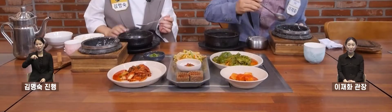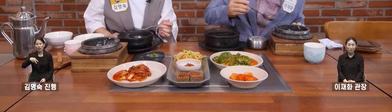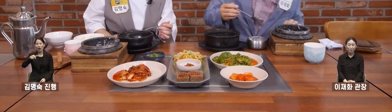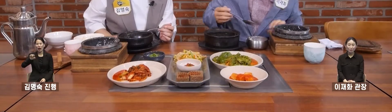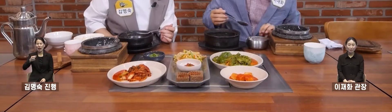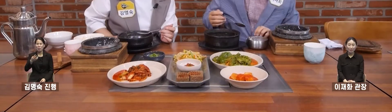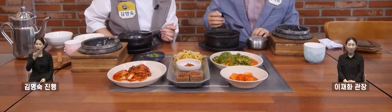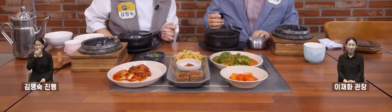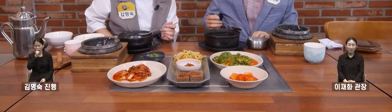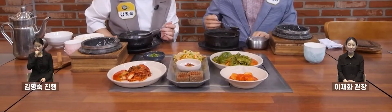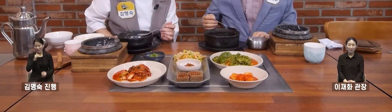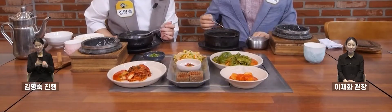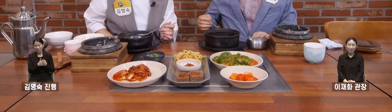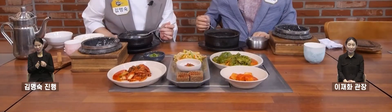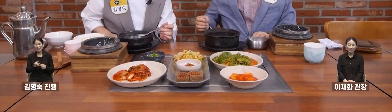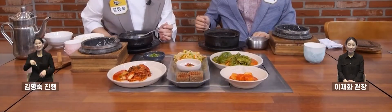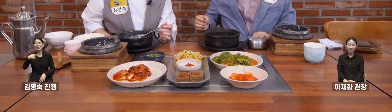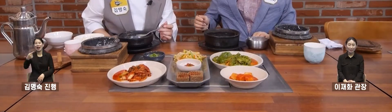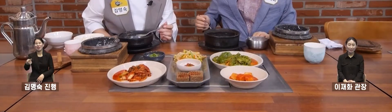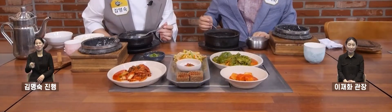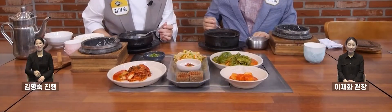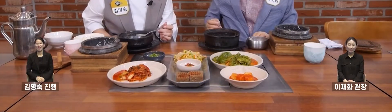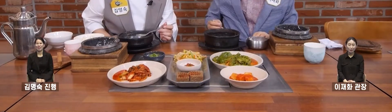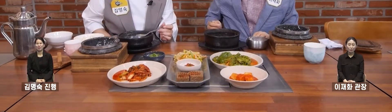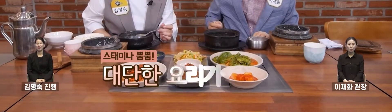먹고 했으니까 또 이 집에